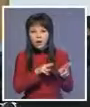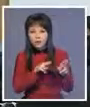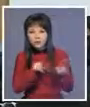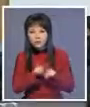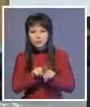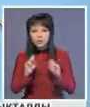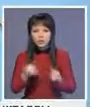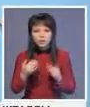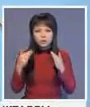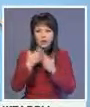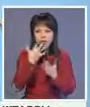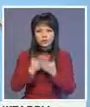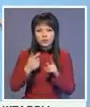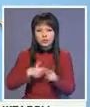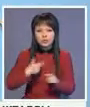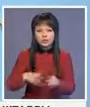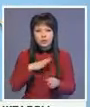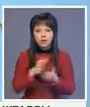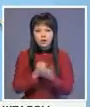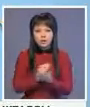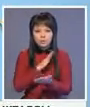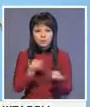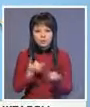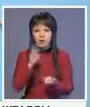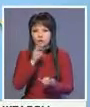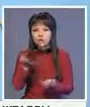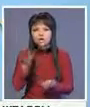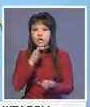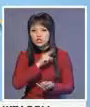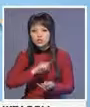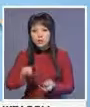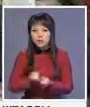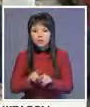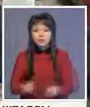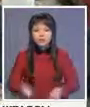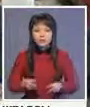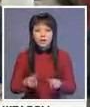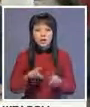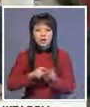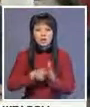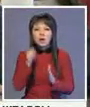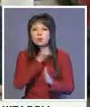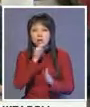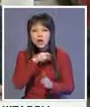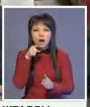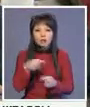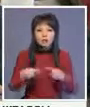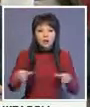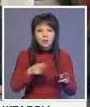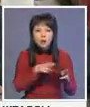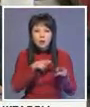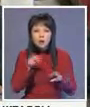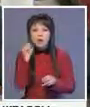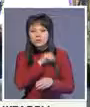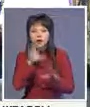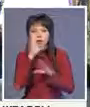аңшылық мылтықтарды да үйде ұстауды әдетке айналдырған. Мәселен, соңғы 3 жыл ішінде пәтер тонау қылмысы кезінде 1000 данаға жуық қару